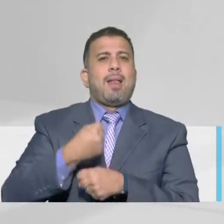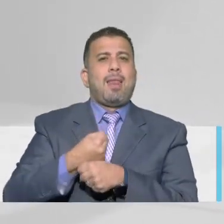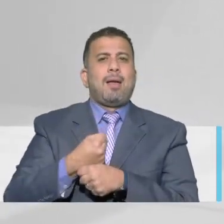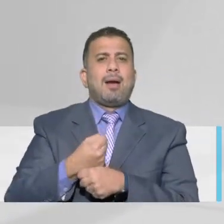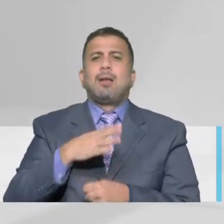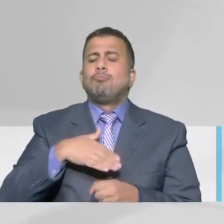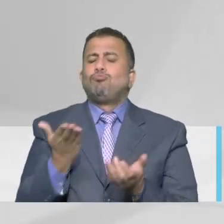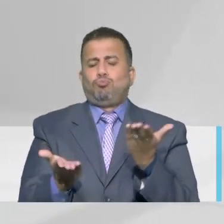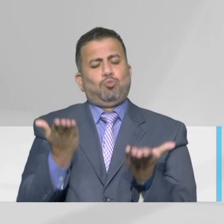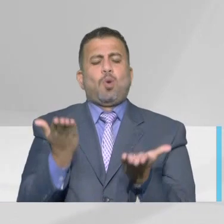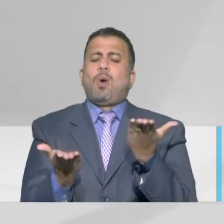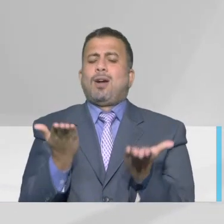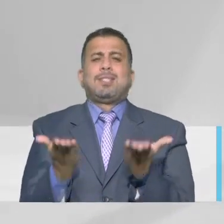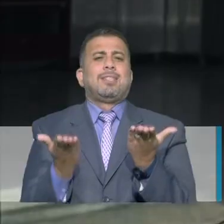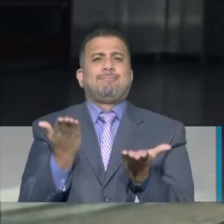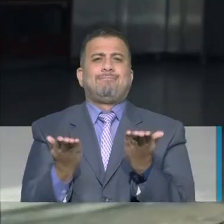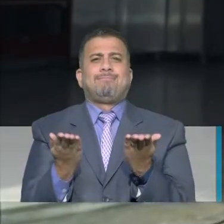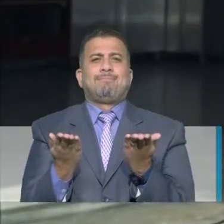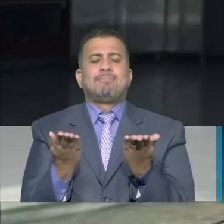العمل على نحو